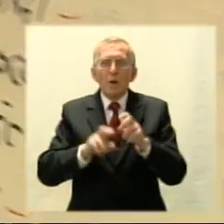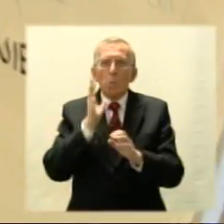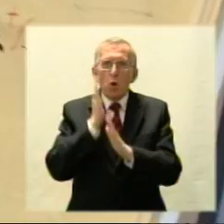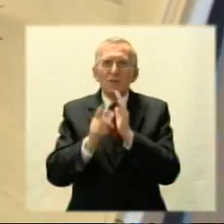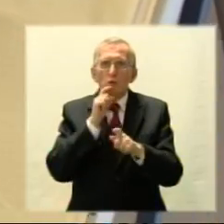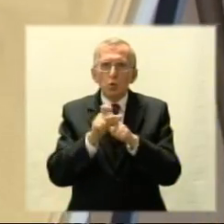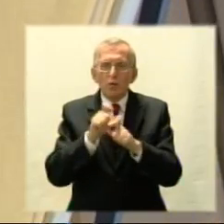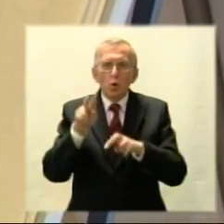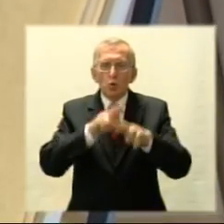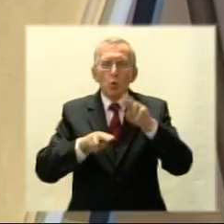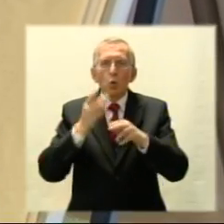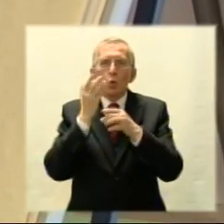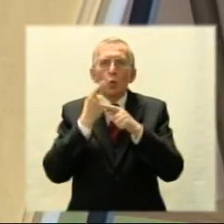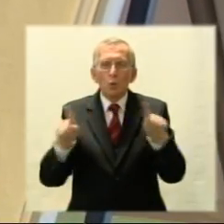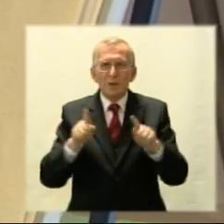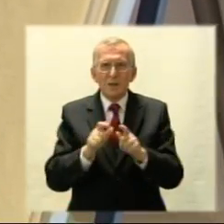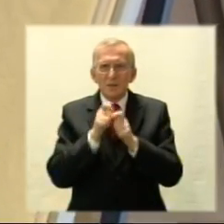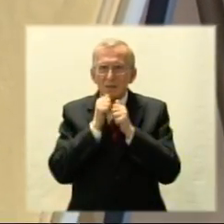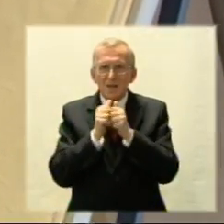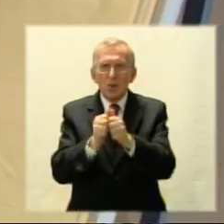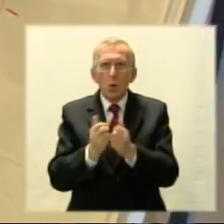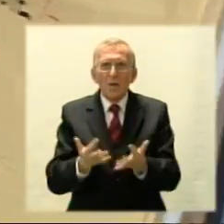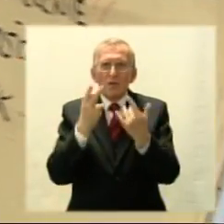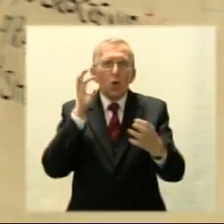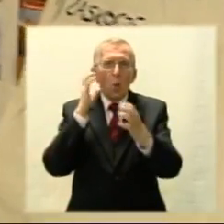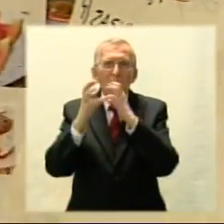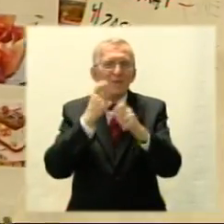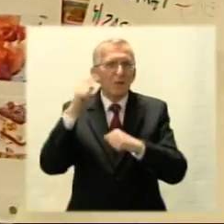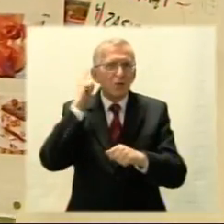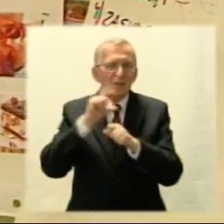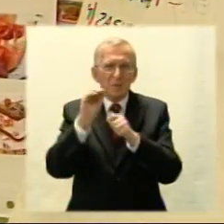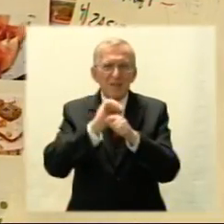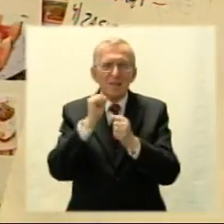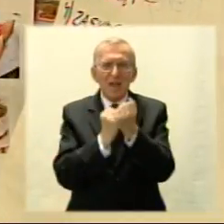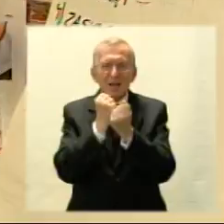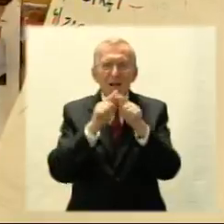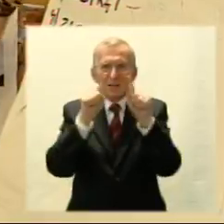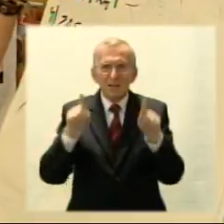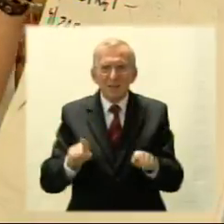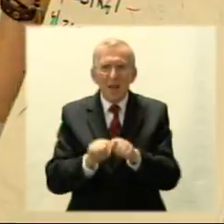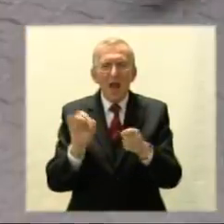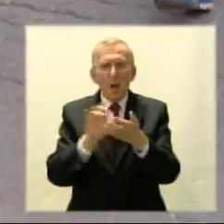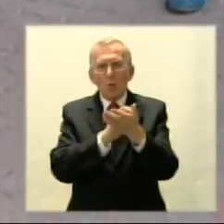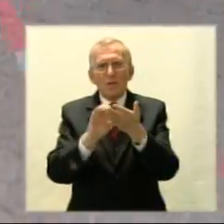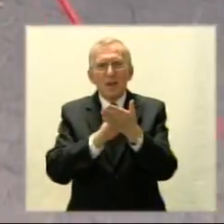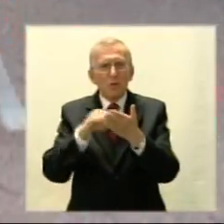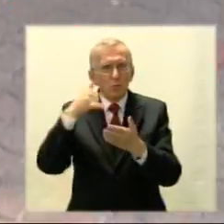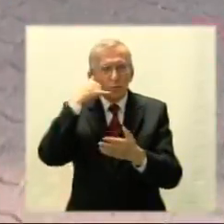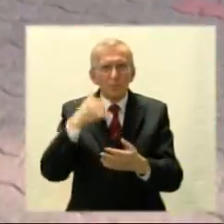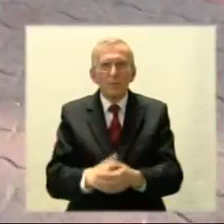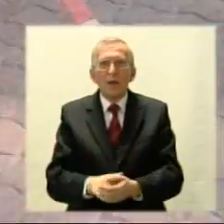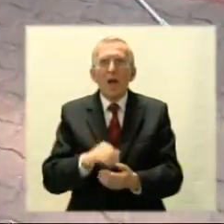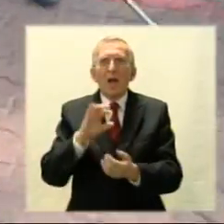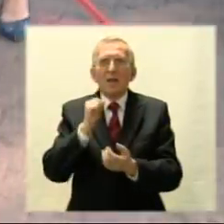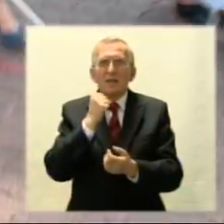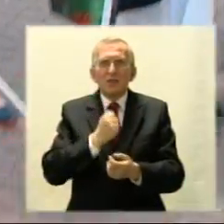krótkie zdania ułatwieniem w komunikowaniu się z niesłyszącym jest pisanie na kartce lub edytorze tekstów telefonu Nie